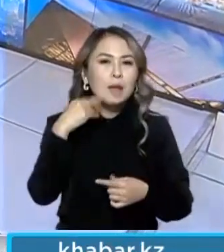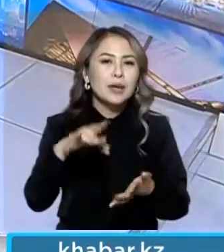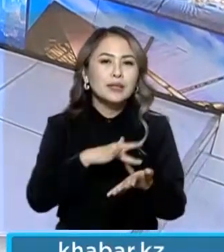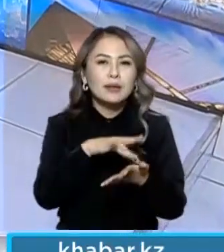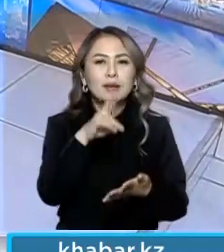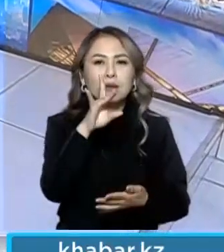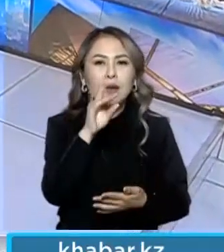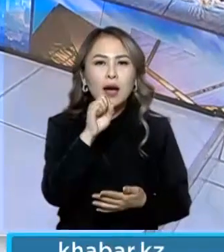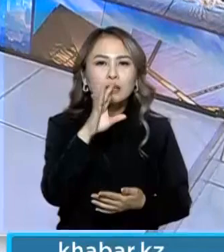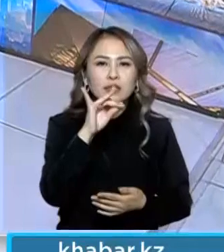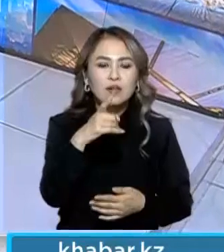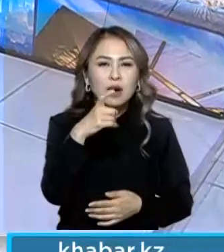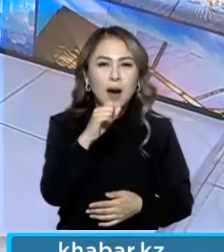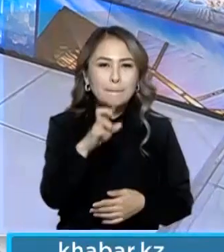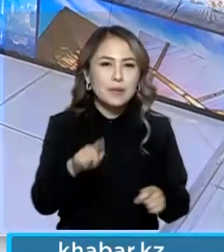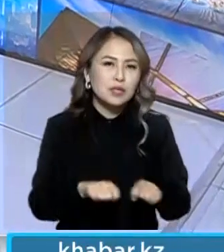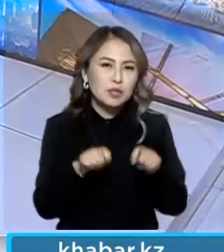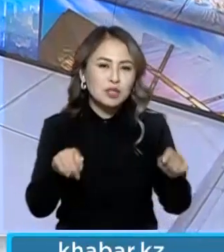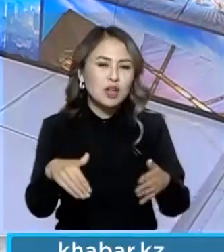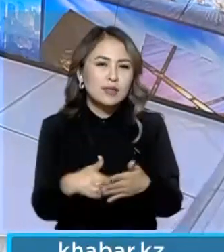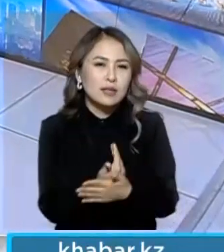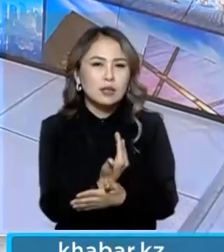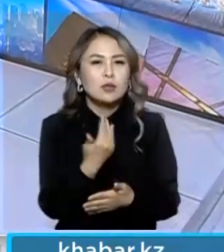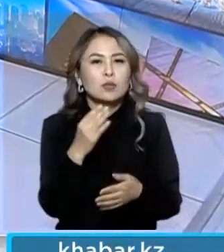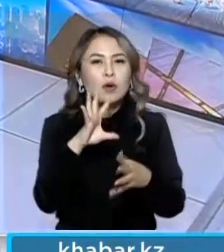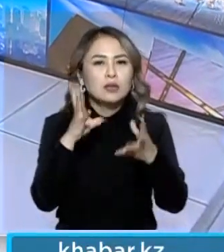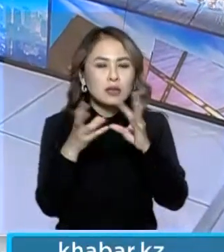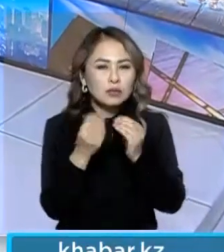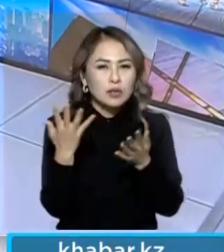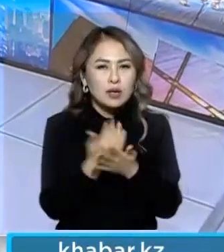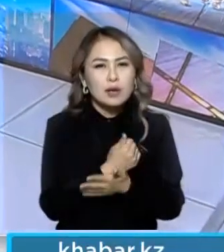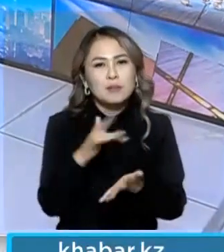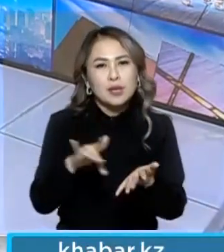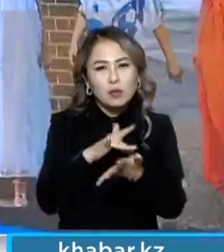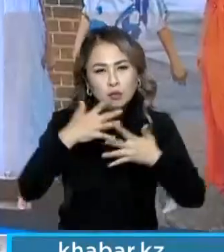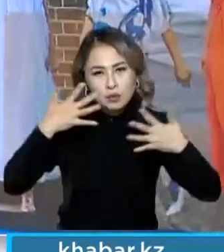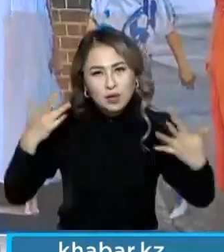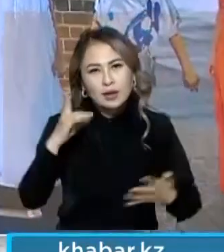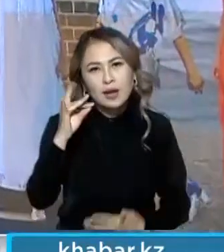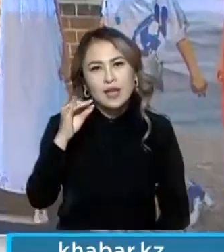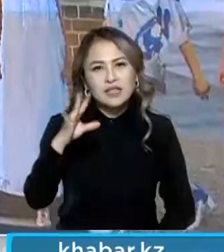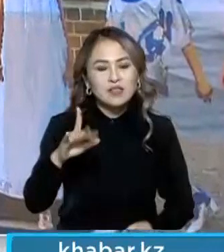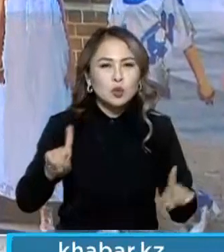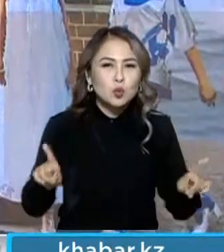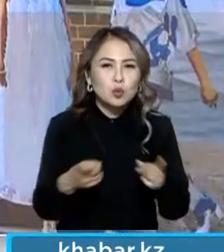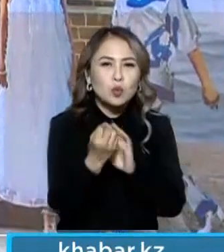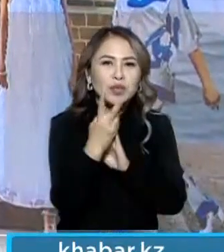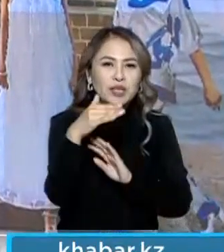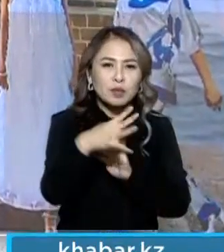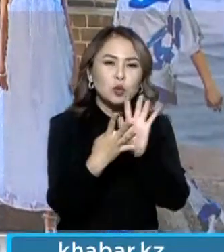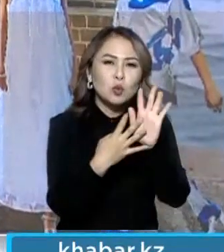бірі Алматы қаласында креативті хаб ашылып, жаңа саланың соқпағын салып отыр. Мегаполисте қазір креативті индустрия